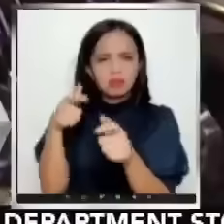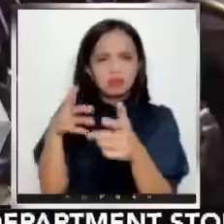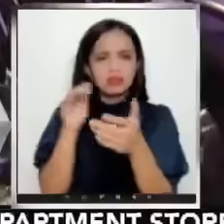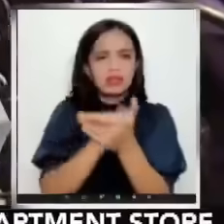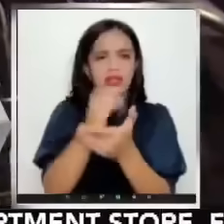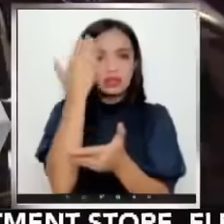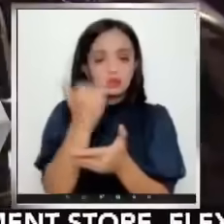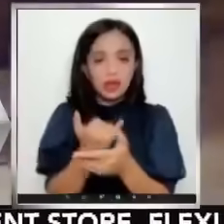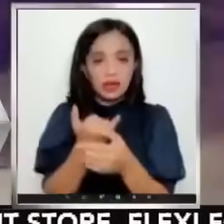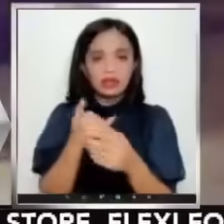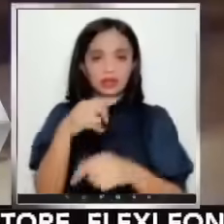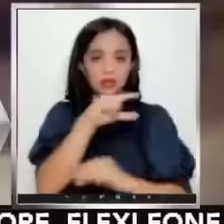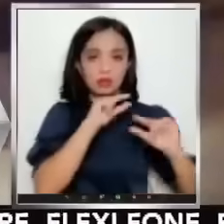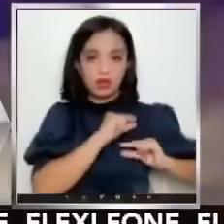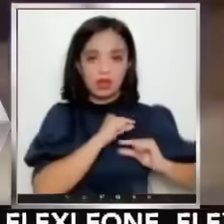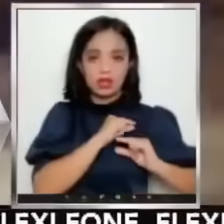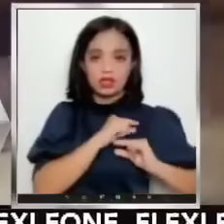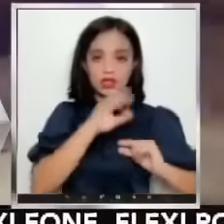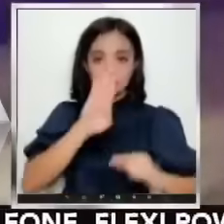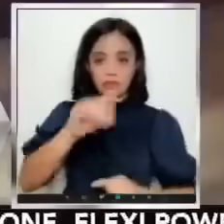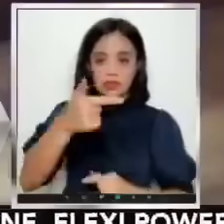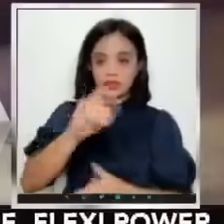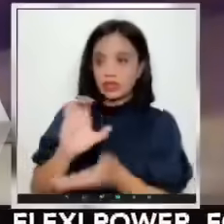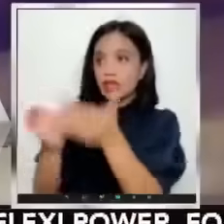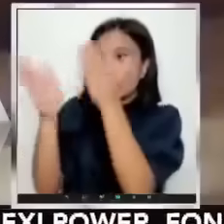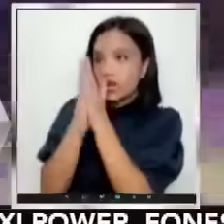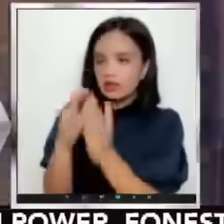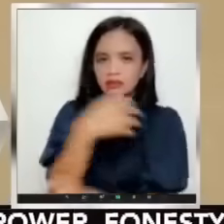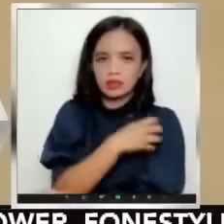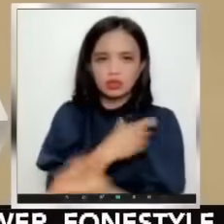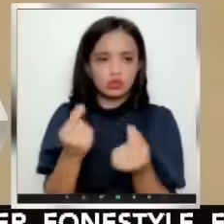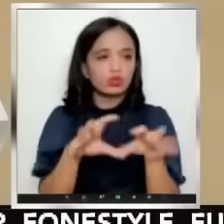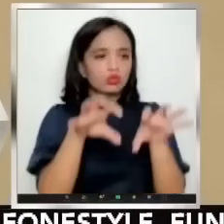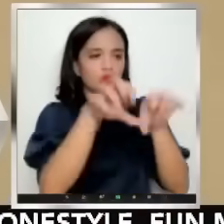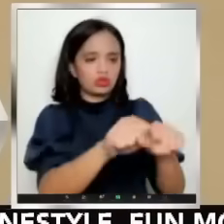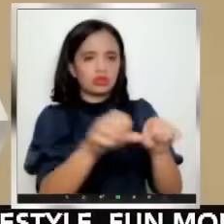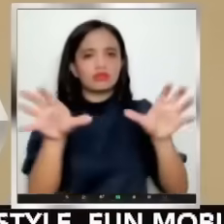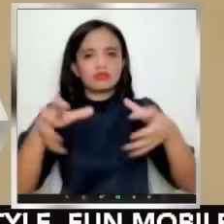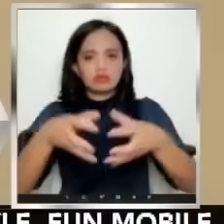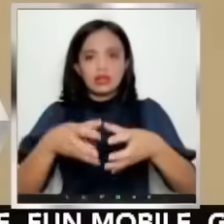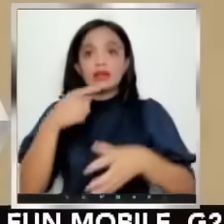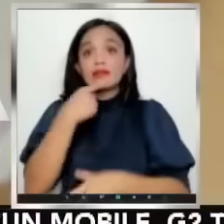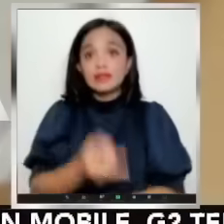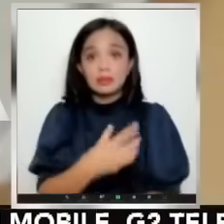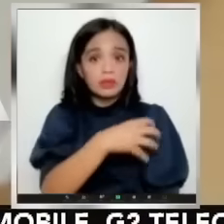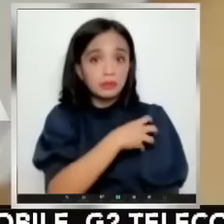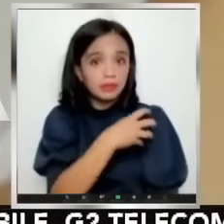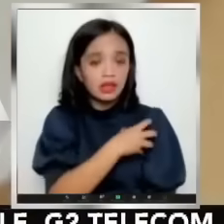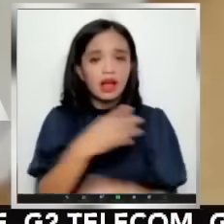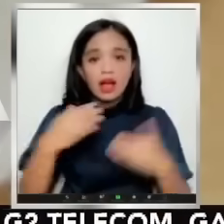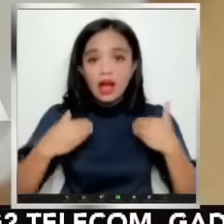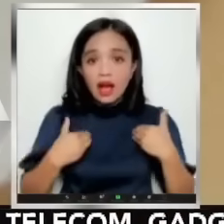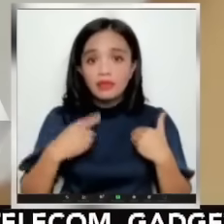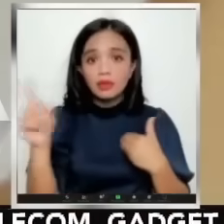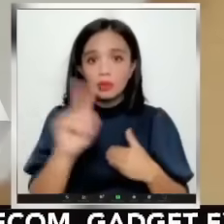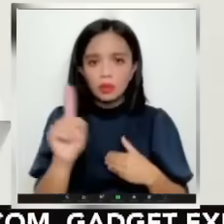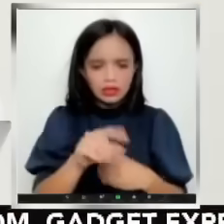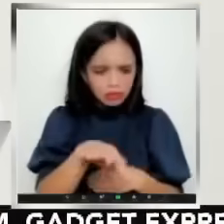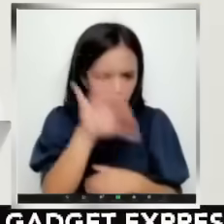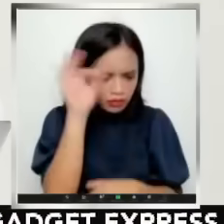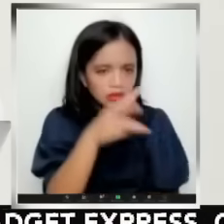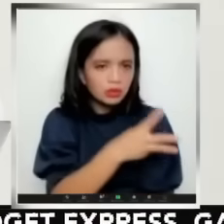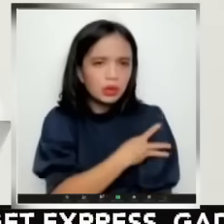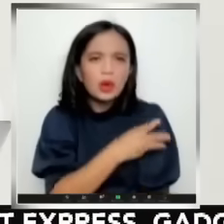ang mga gwardiya ng BGC sa Taguig Police para arestuhin ang grupo. Sabi ng polisya, may nakuhang hinihinalang marijuana na may kasama